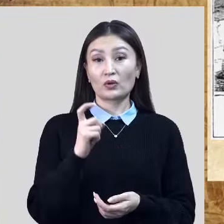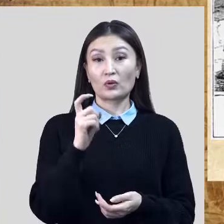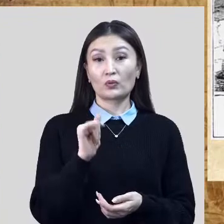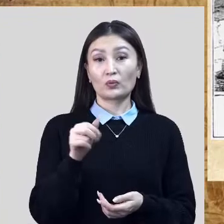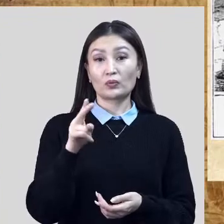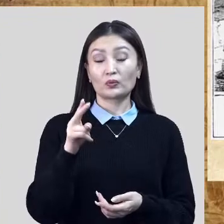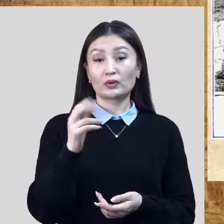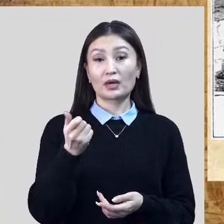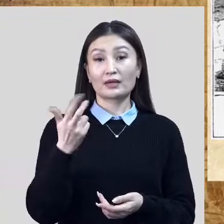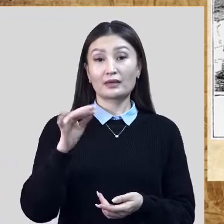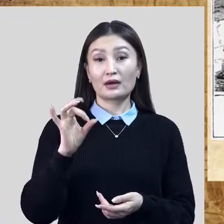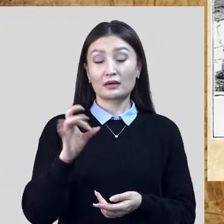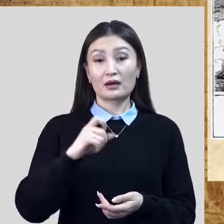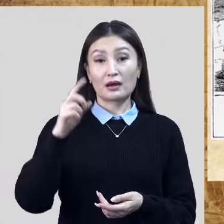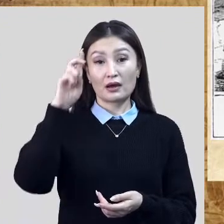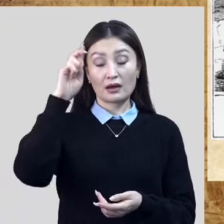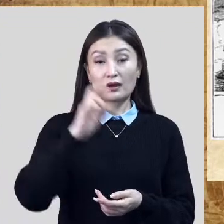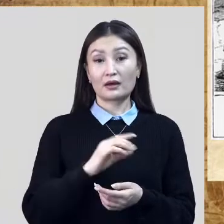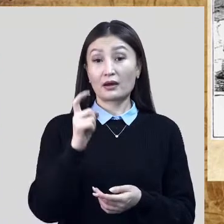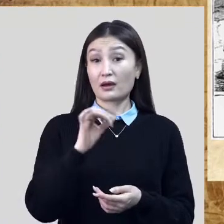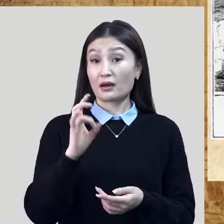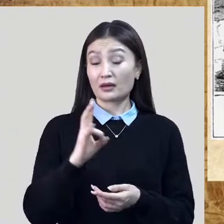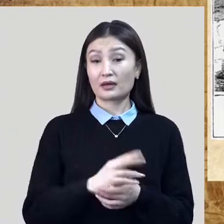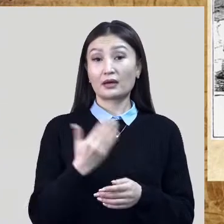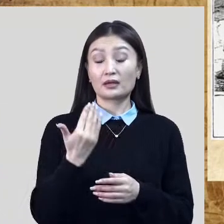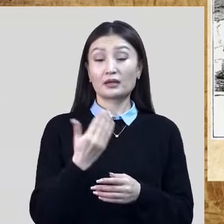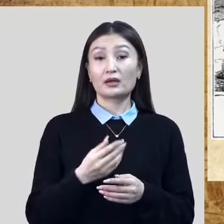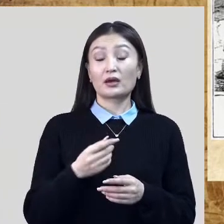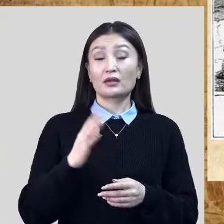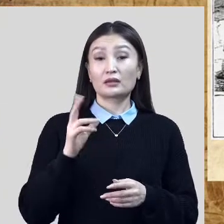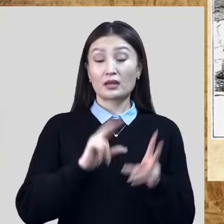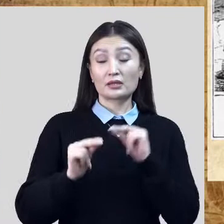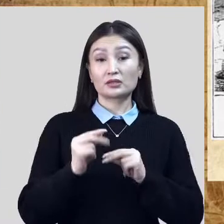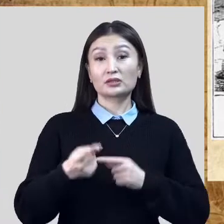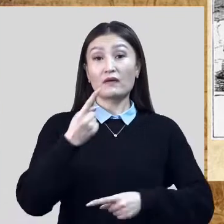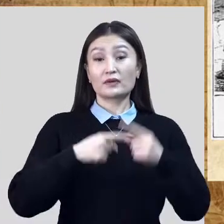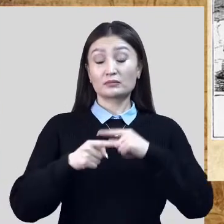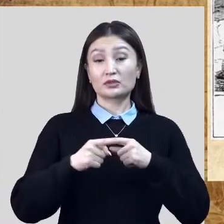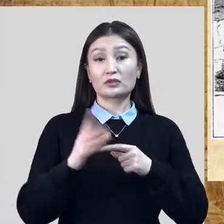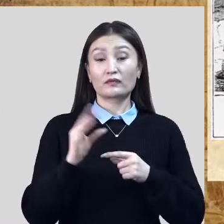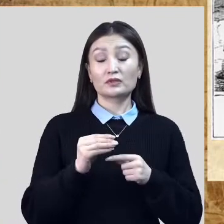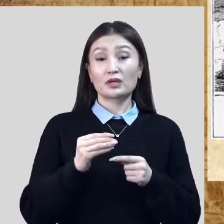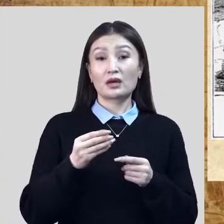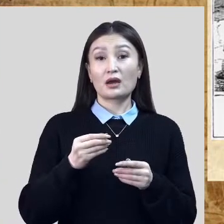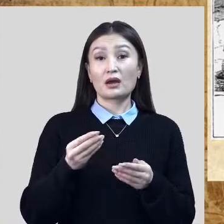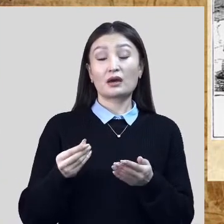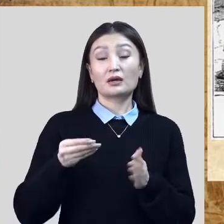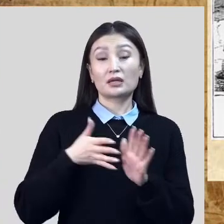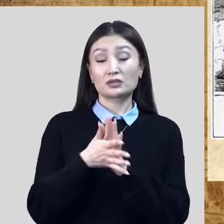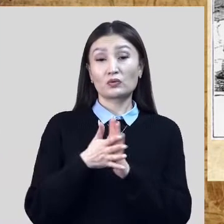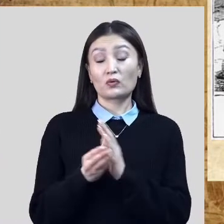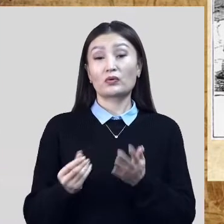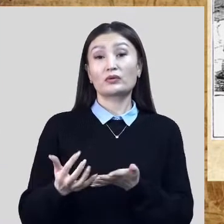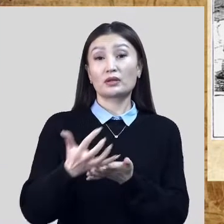Худаяр-хан и его приспешники в надежде возместить все расходы за счет народа безудержно повышали